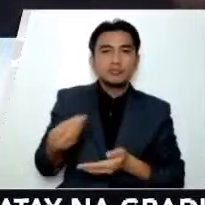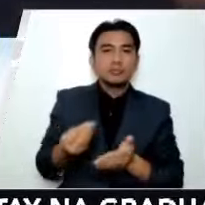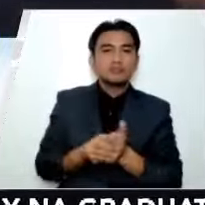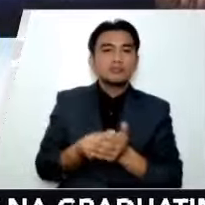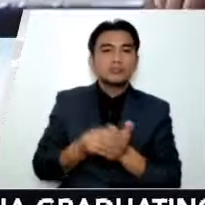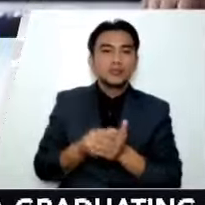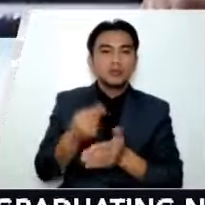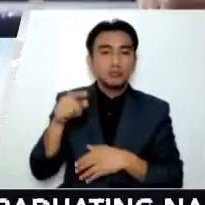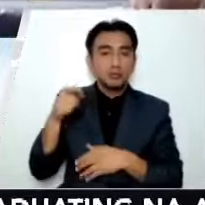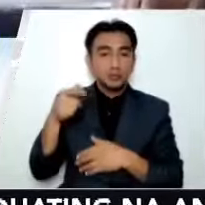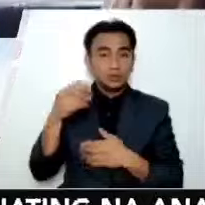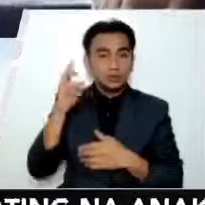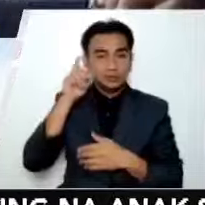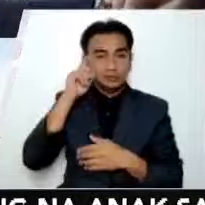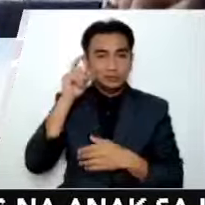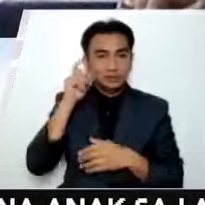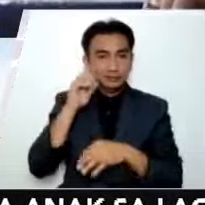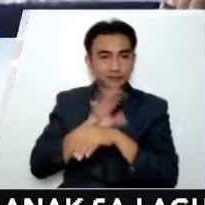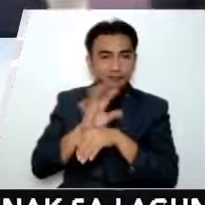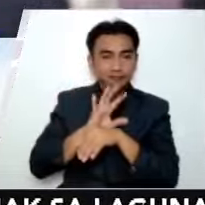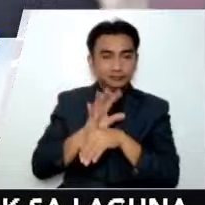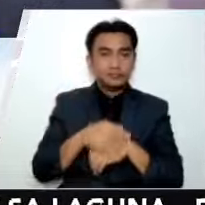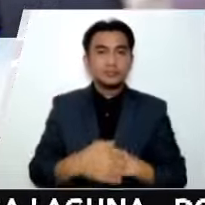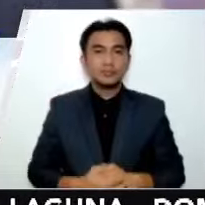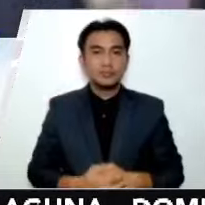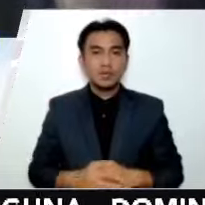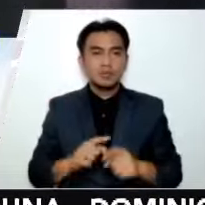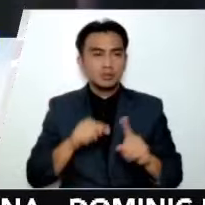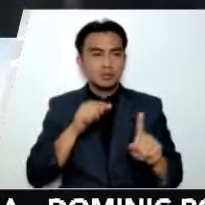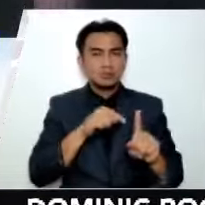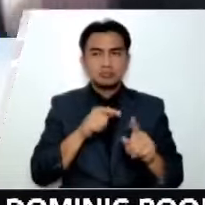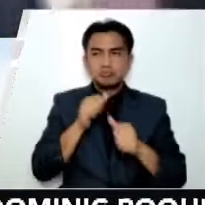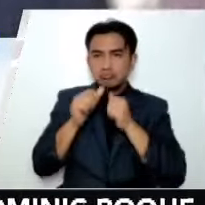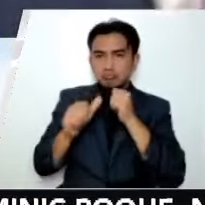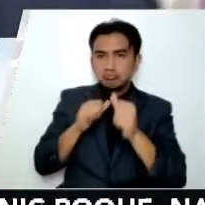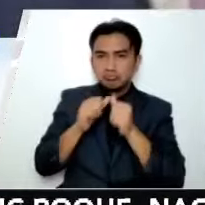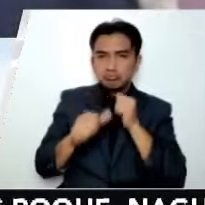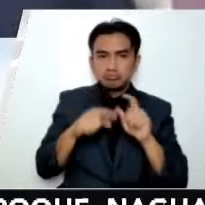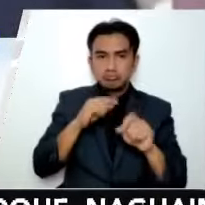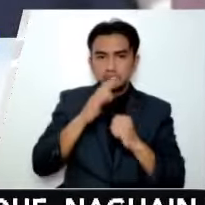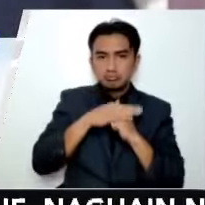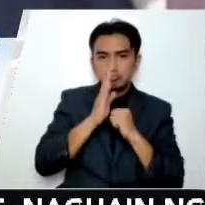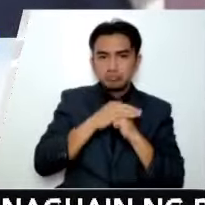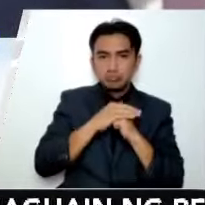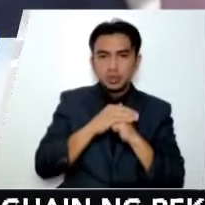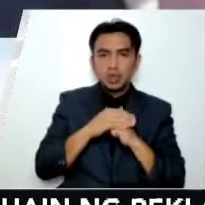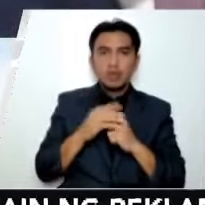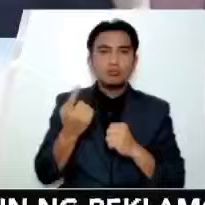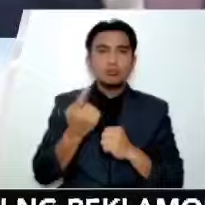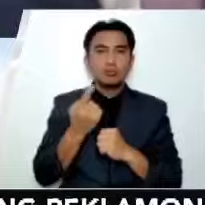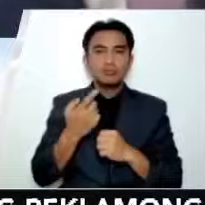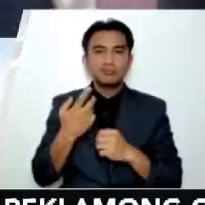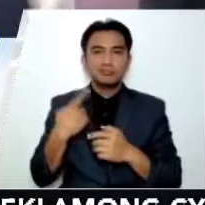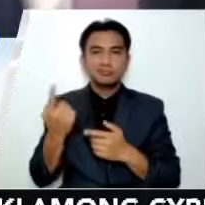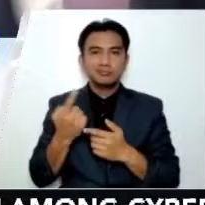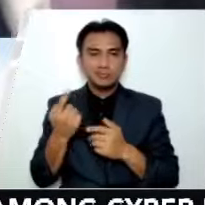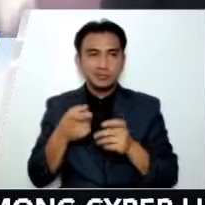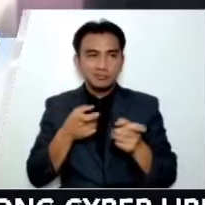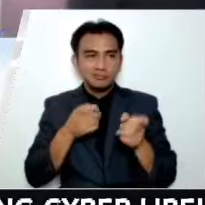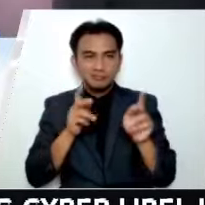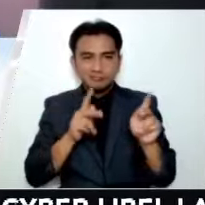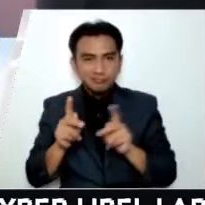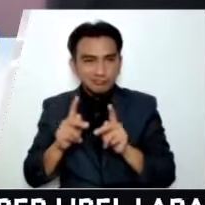2016 elections. Pero muling itinanggi ni Trump ang alegasyon at sinabing rigged o minanipula ang paglilitis.